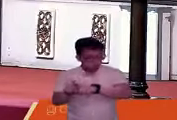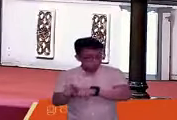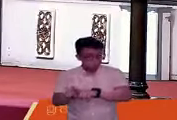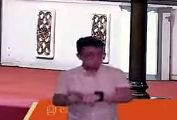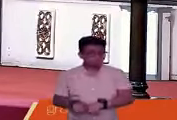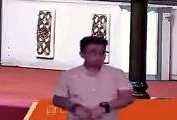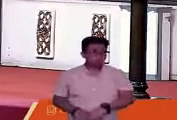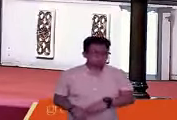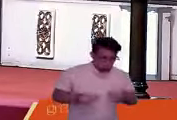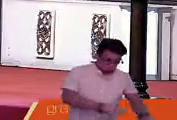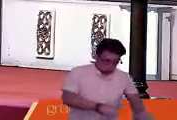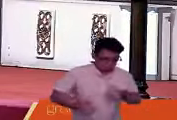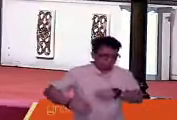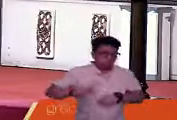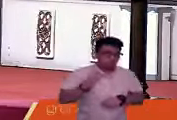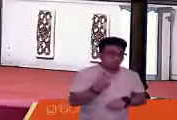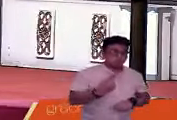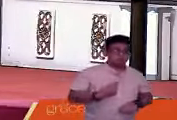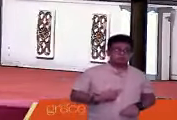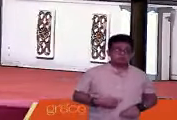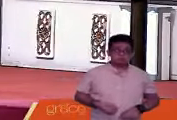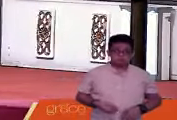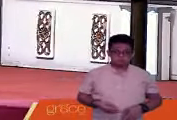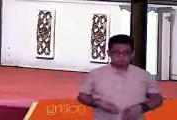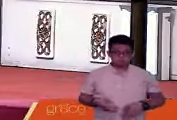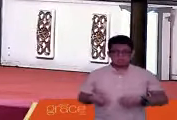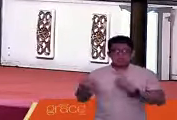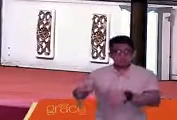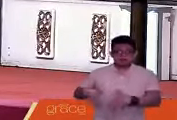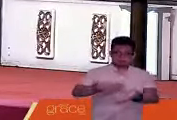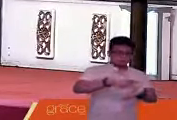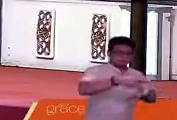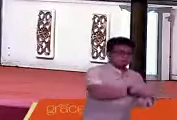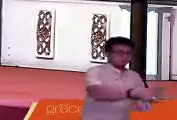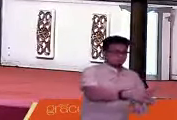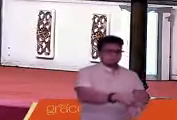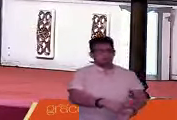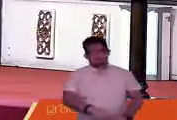nga, pabaptisim na dito kay iyang bayran.